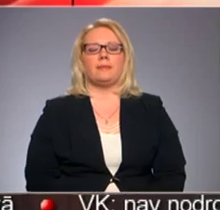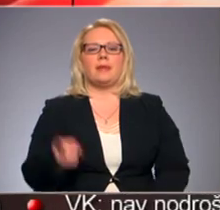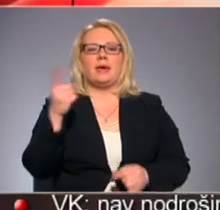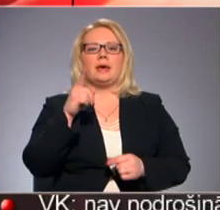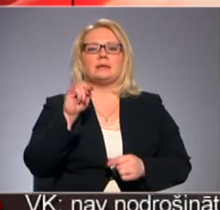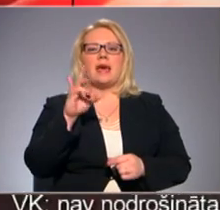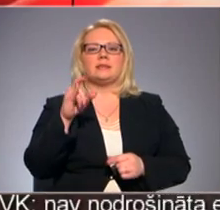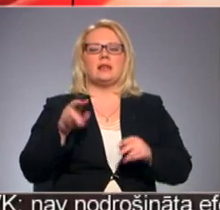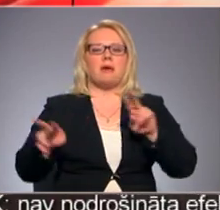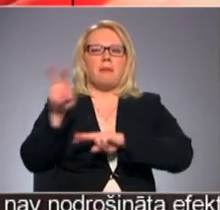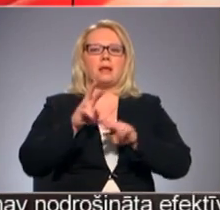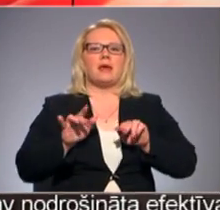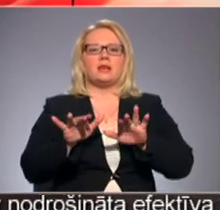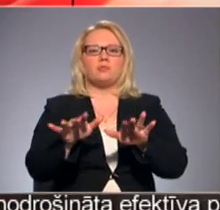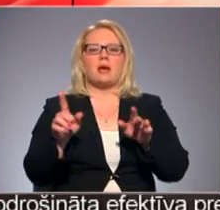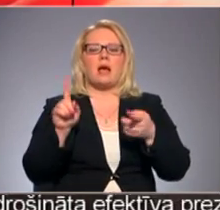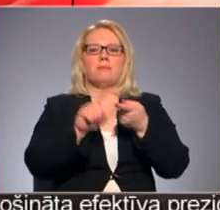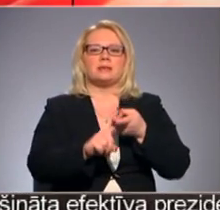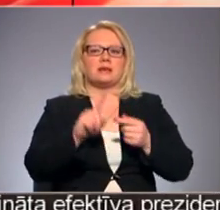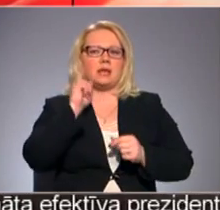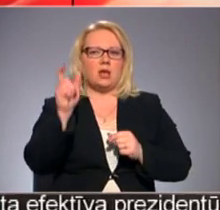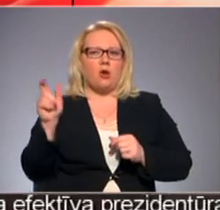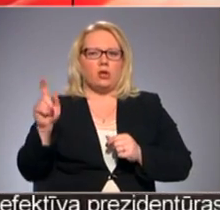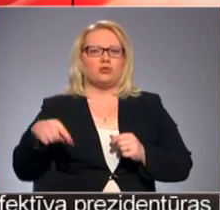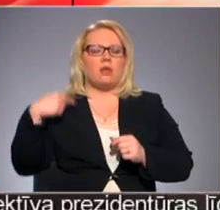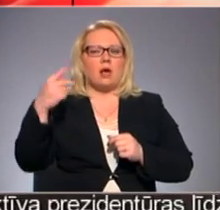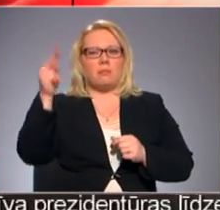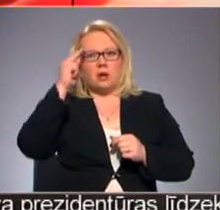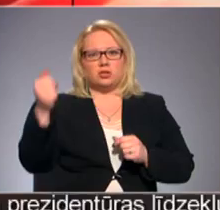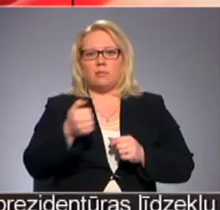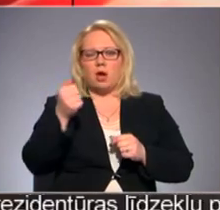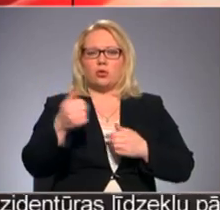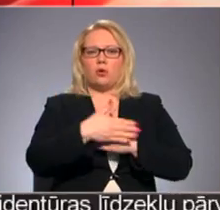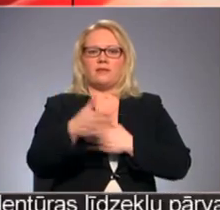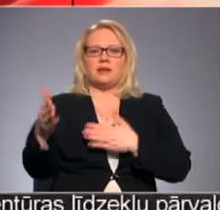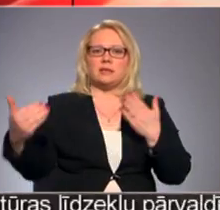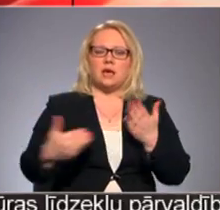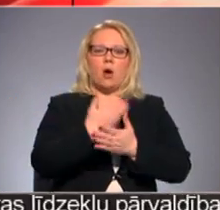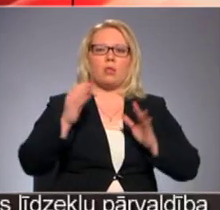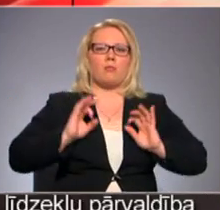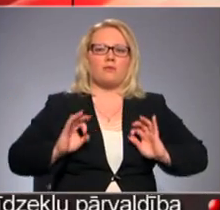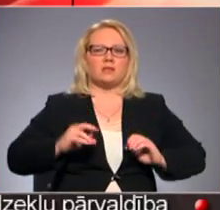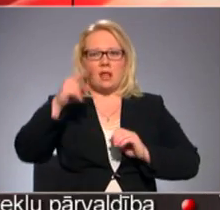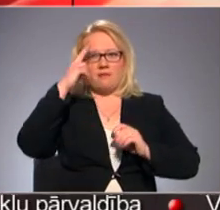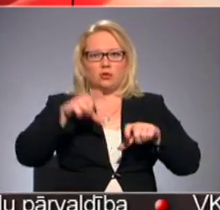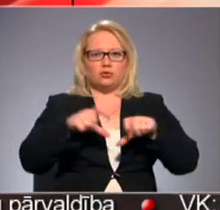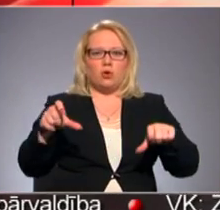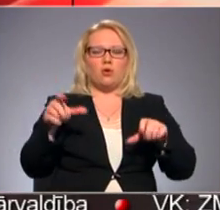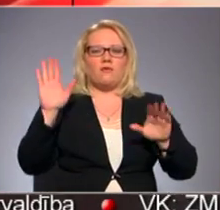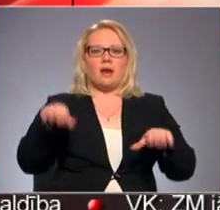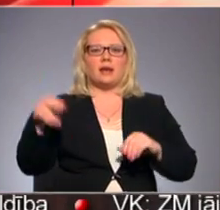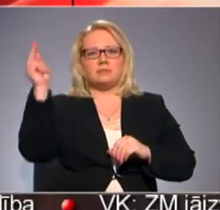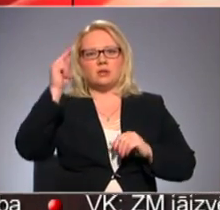Staiclē meklē risinājumus, kā piesaistīt jauniešus. No nākamā mācību gada durvis vērs jauna profesionālā vidusskola, kurā varēs